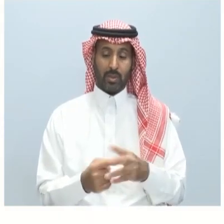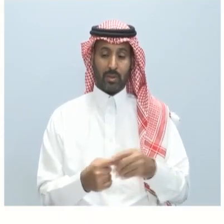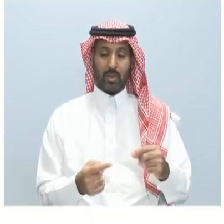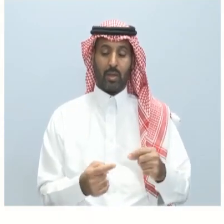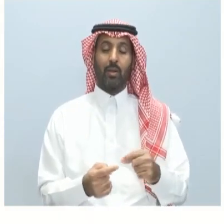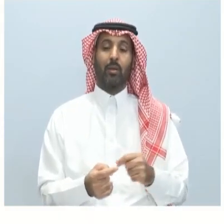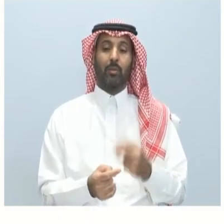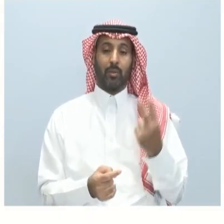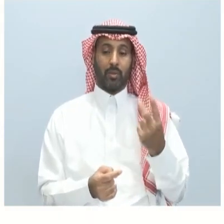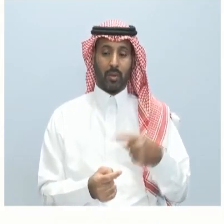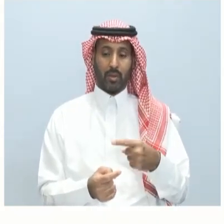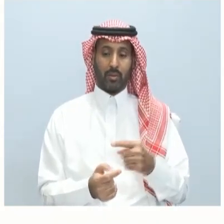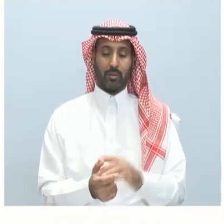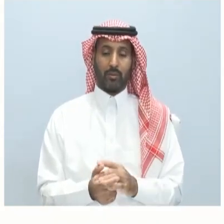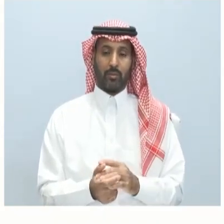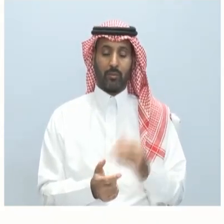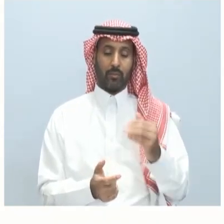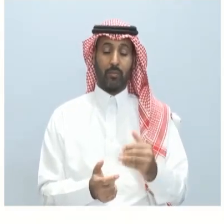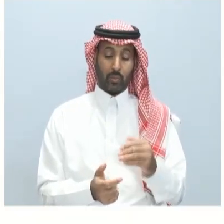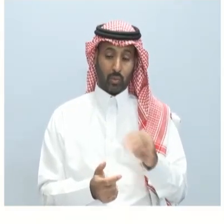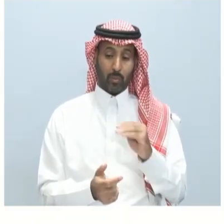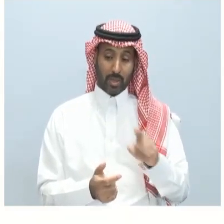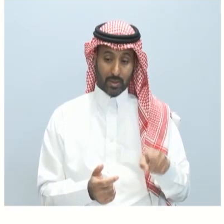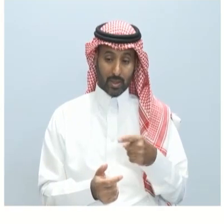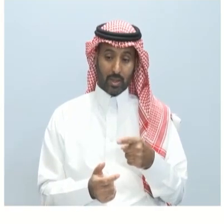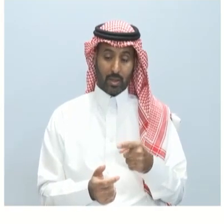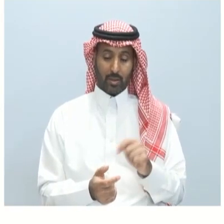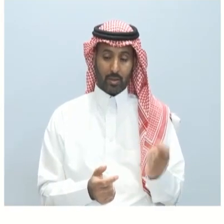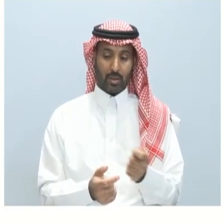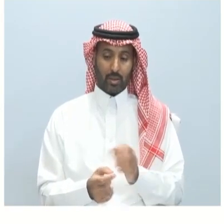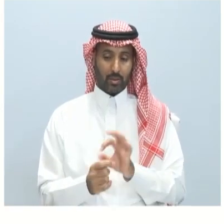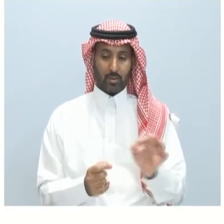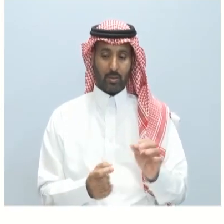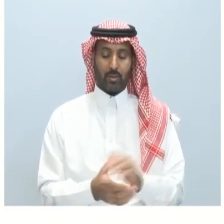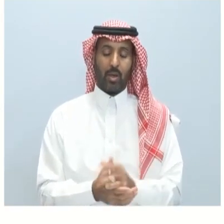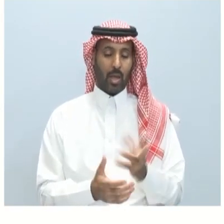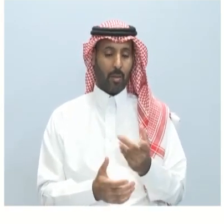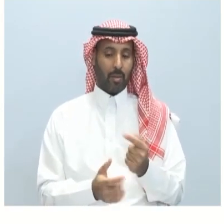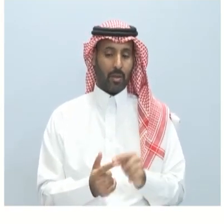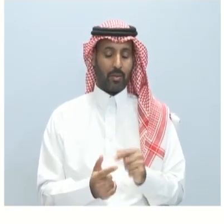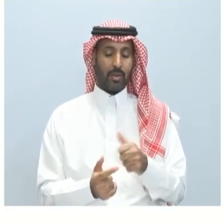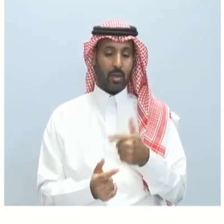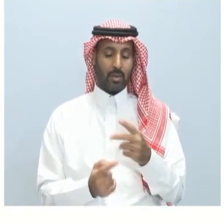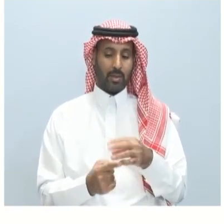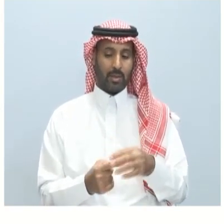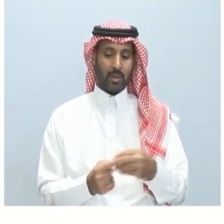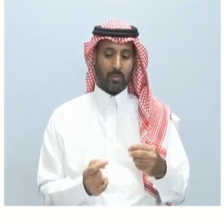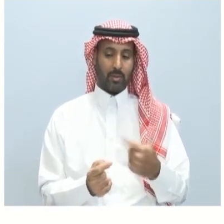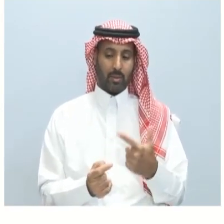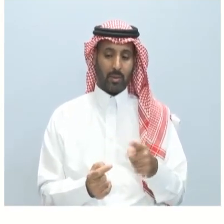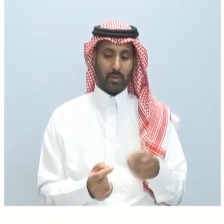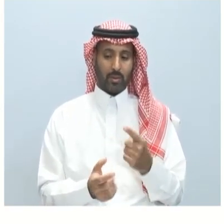سال 12 اذا الجمله صحيحه وحلنا صحيح وقيمه الف سالب س ايضا